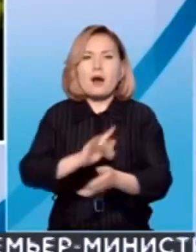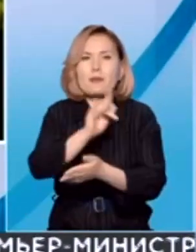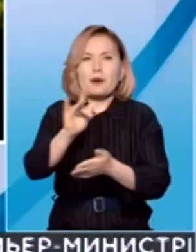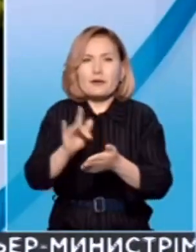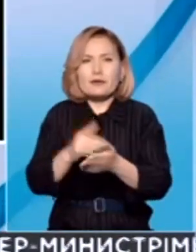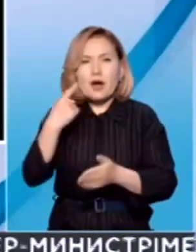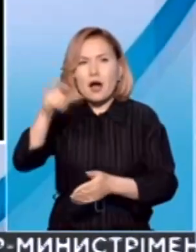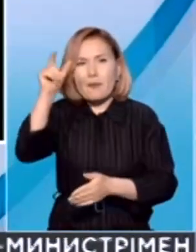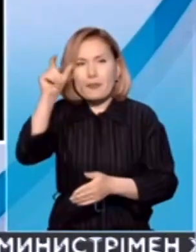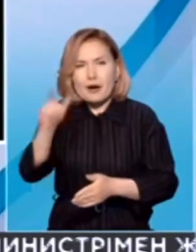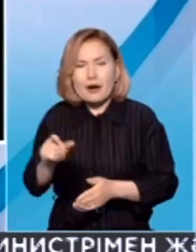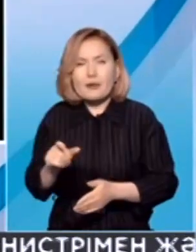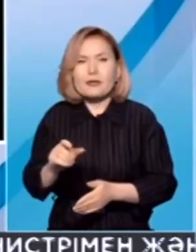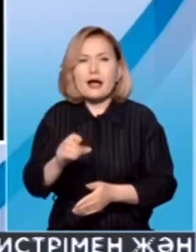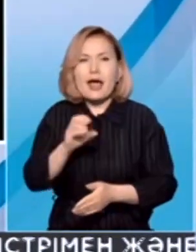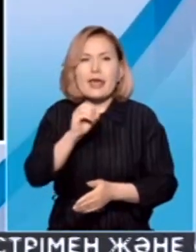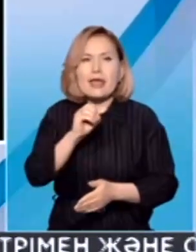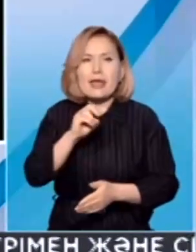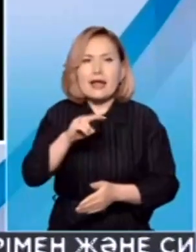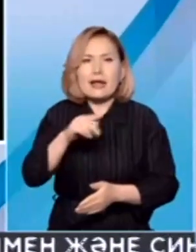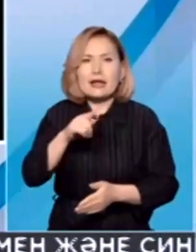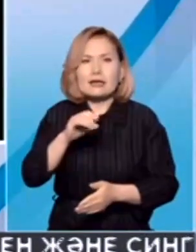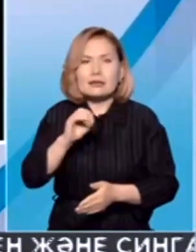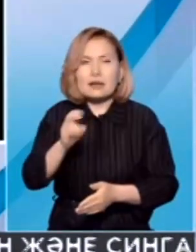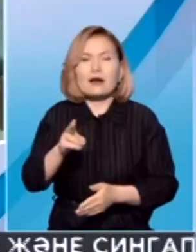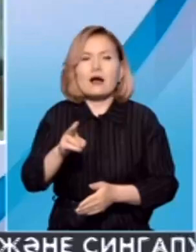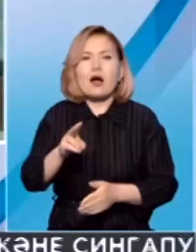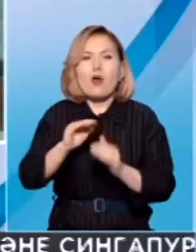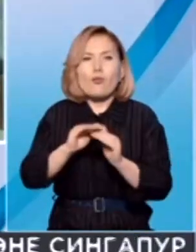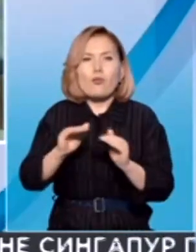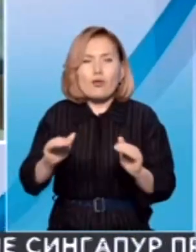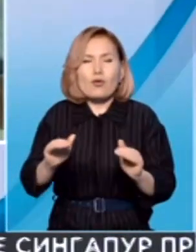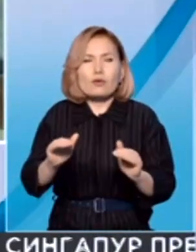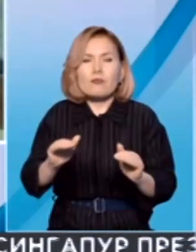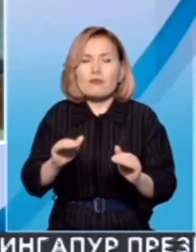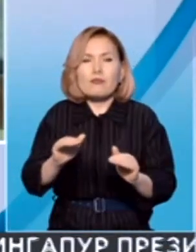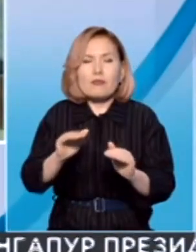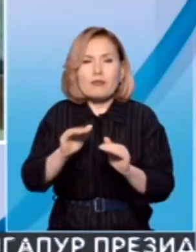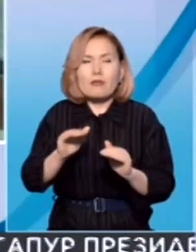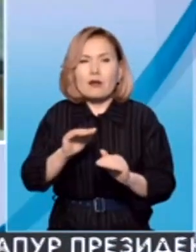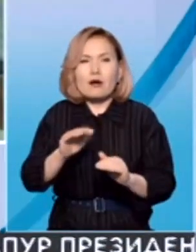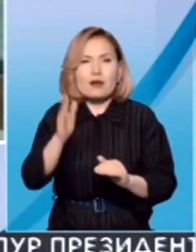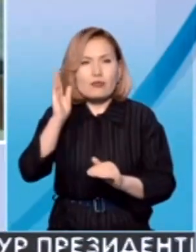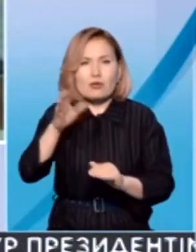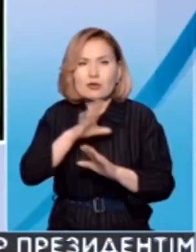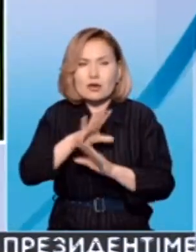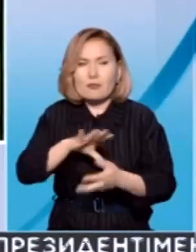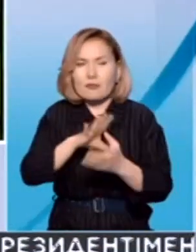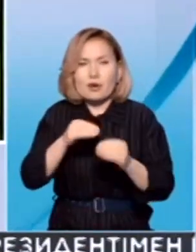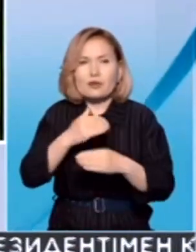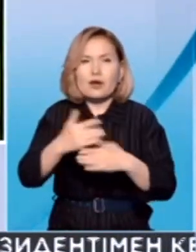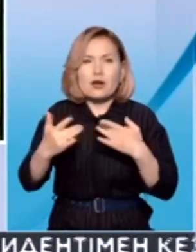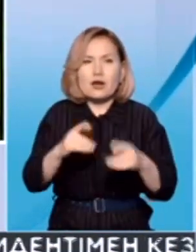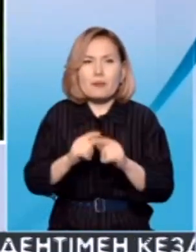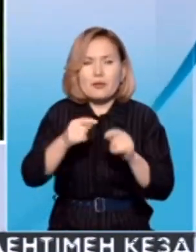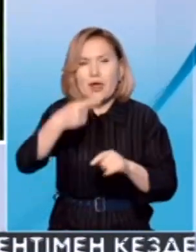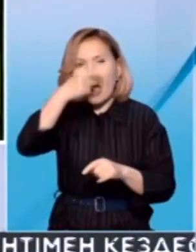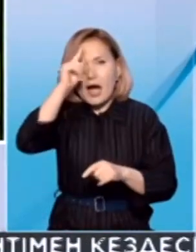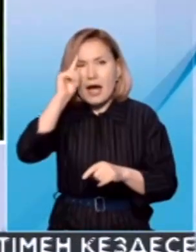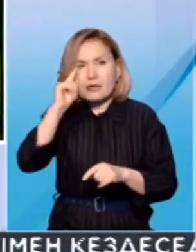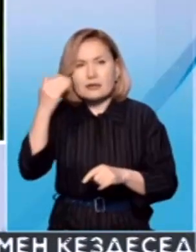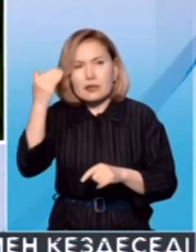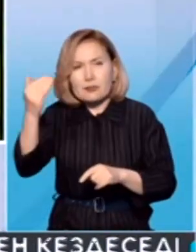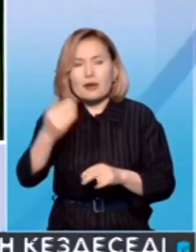Астанада ақын Ақберген Елгезектің «Болмаған балалық шақ» повесі сахналанды. Премьера Астана қаласындағы Әзірбайжан Мамбетов